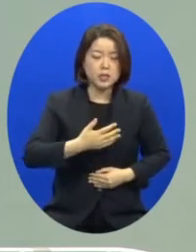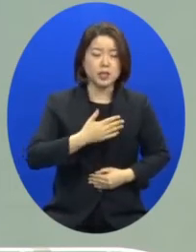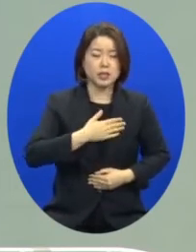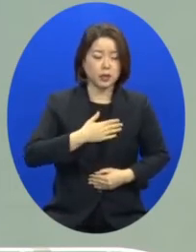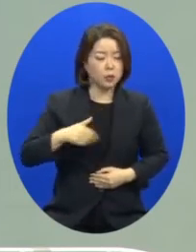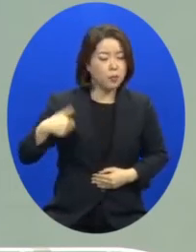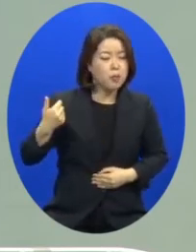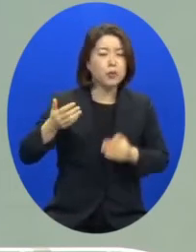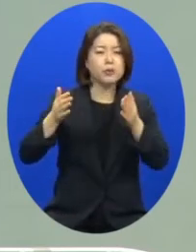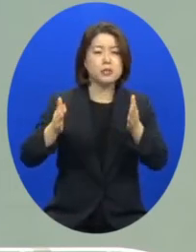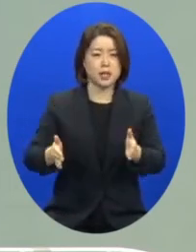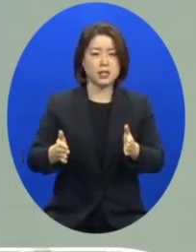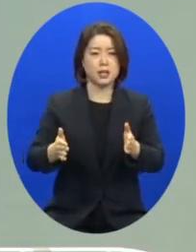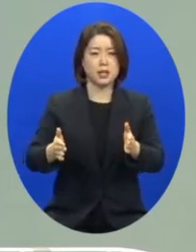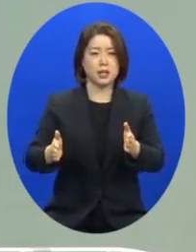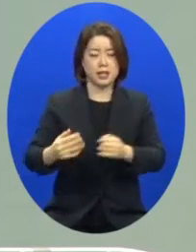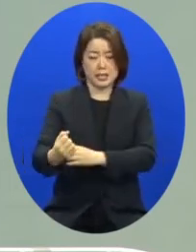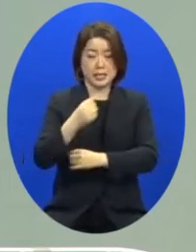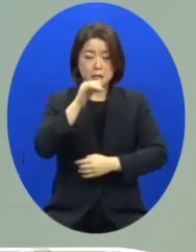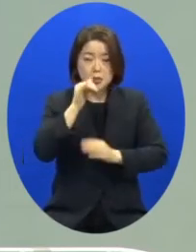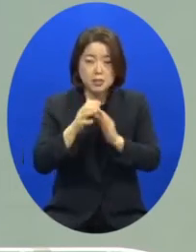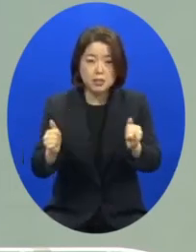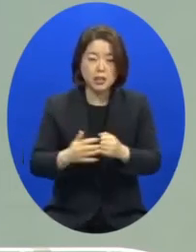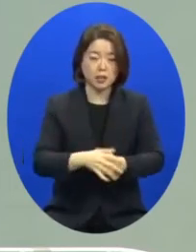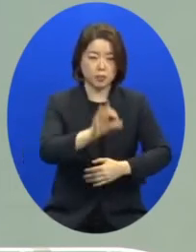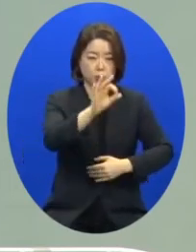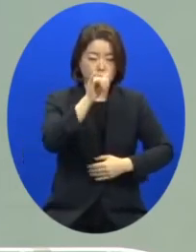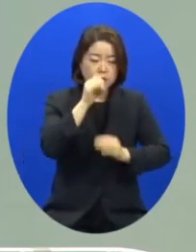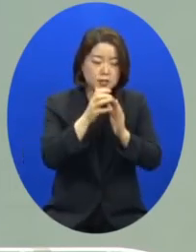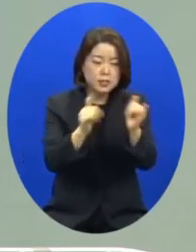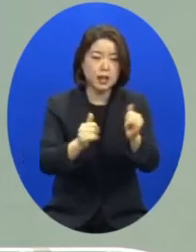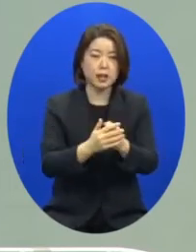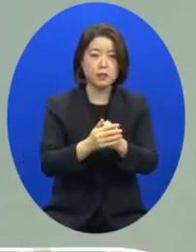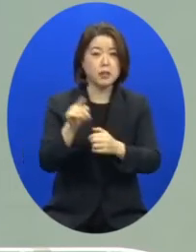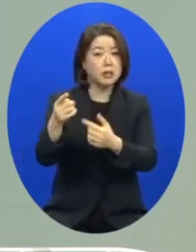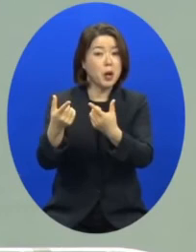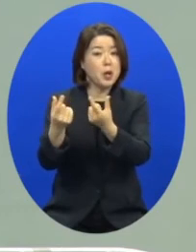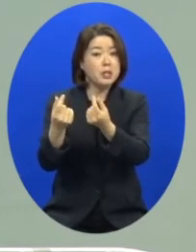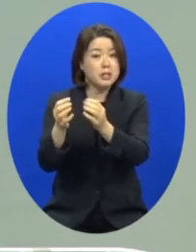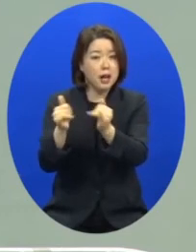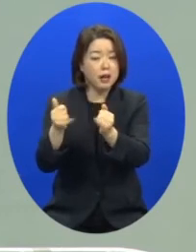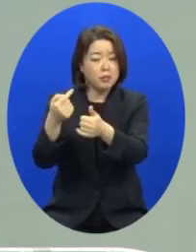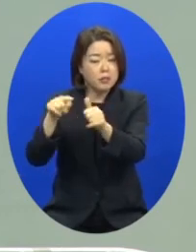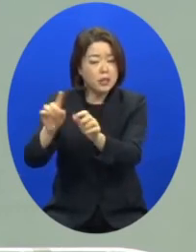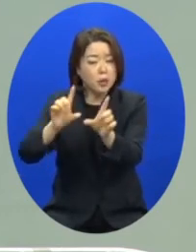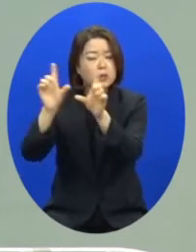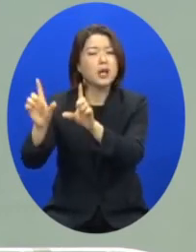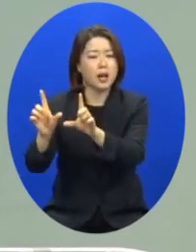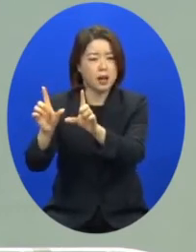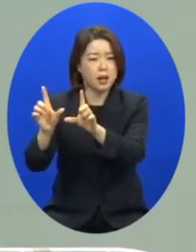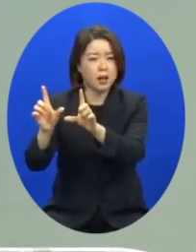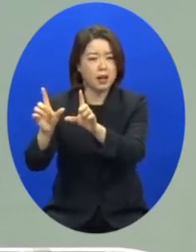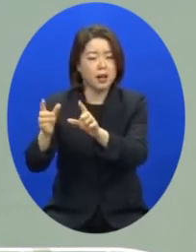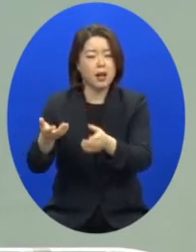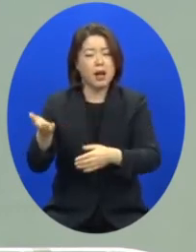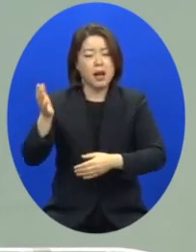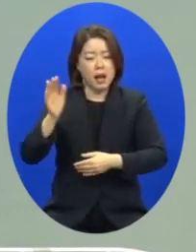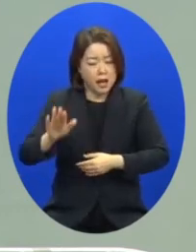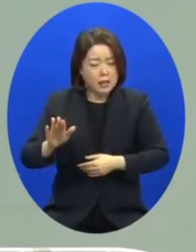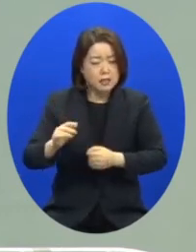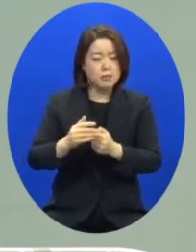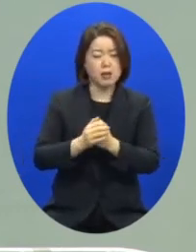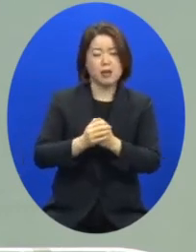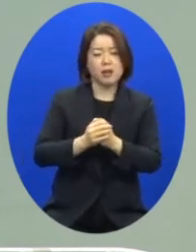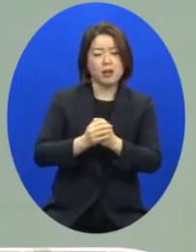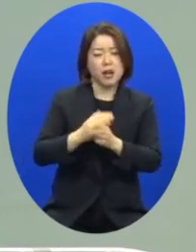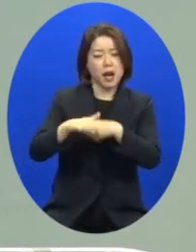나도 모르는 사이에 힘 있는 사람 돈 있는 사람 그런 사람을 의지하고 살았어요 하나님만 의지하고 살았다고 말할